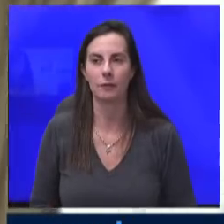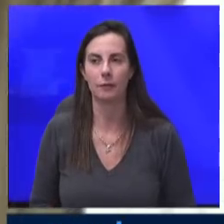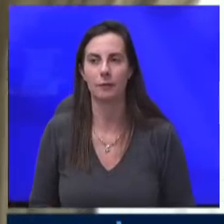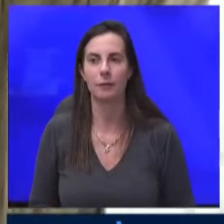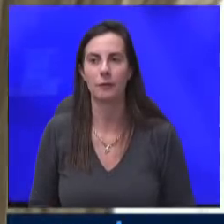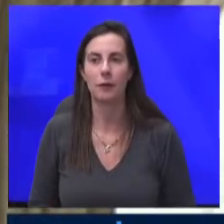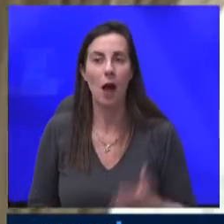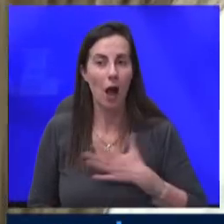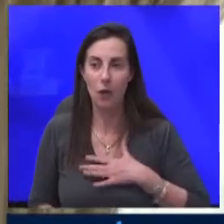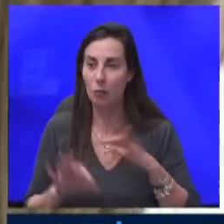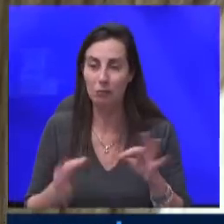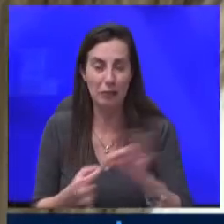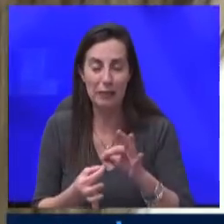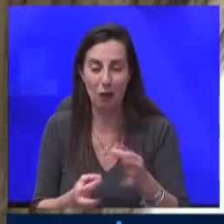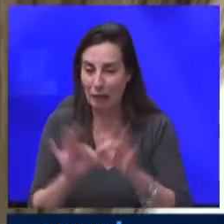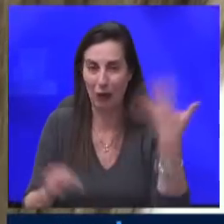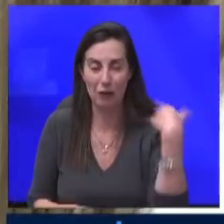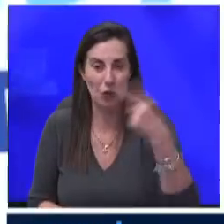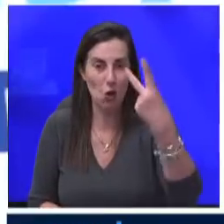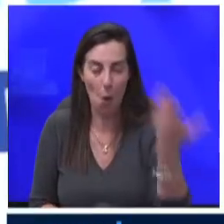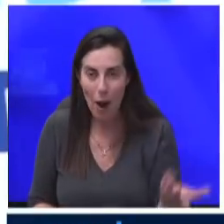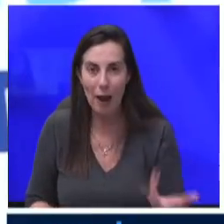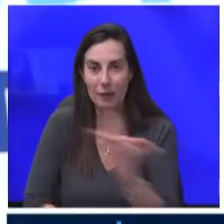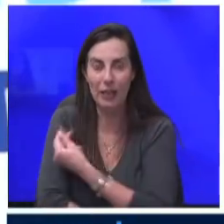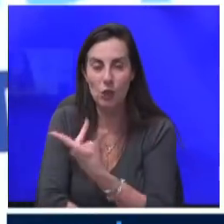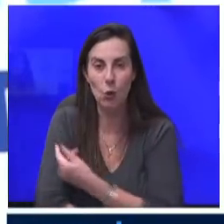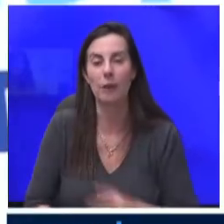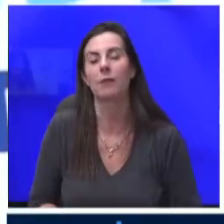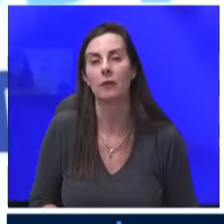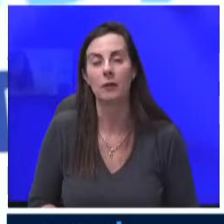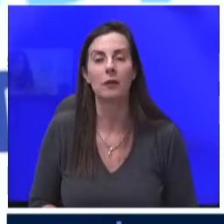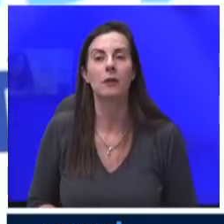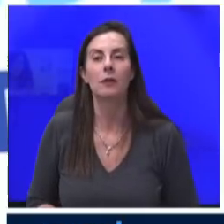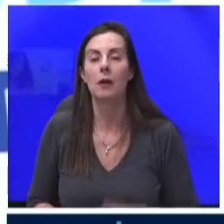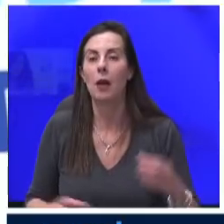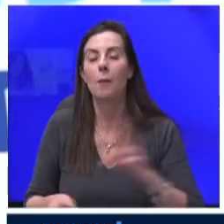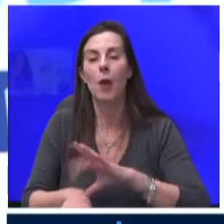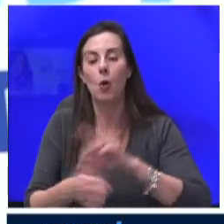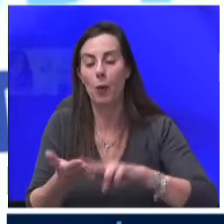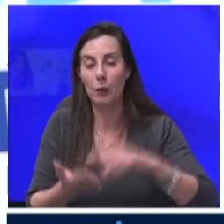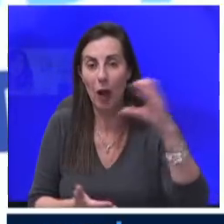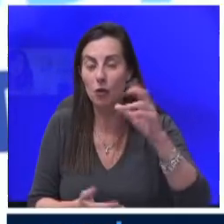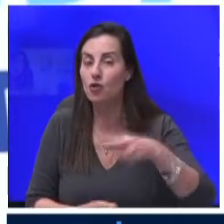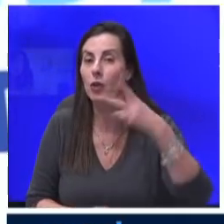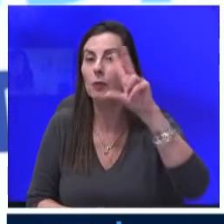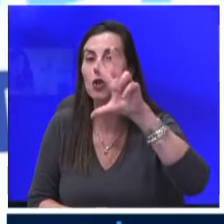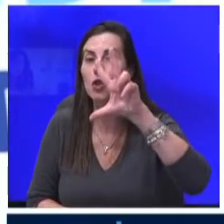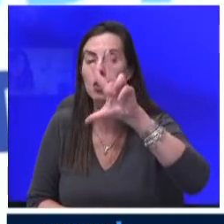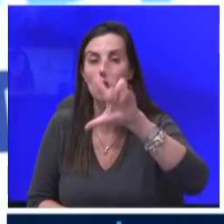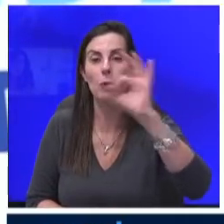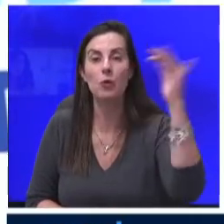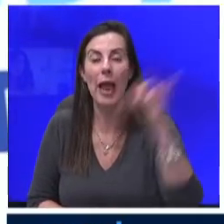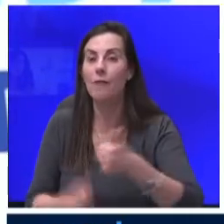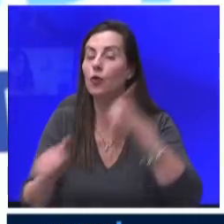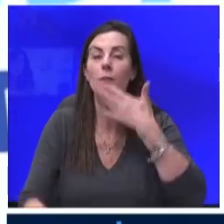אז אנחנו בעצם סך הכל 48 שעות בתוך המבצע הזה. בכללית כבר נפתחו מעל 350 אלף תורים ברחבי